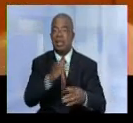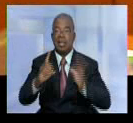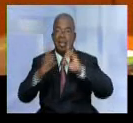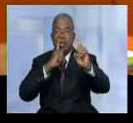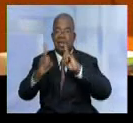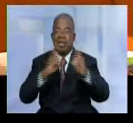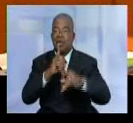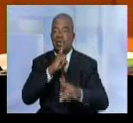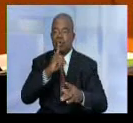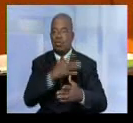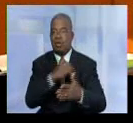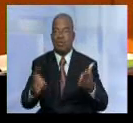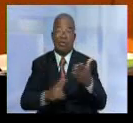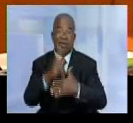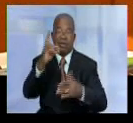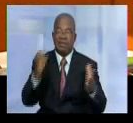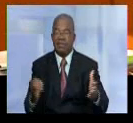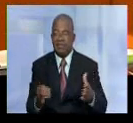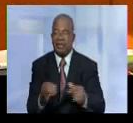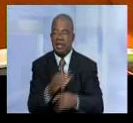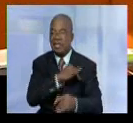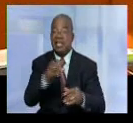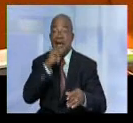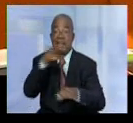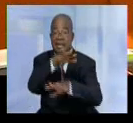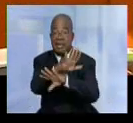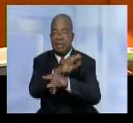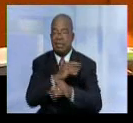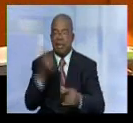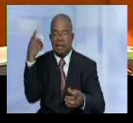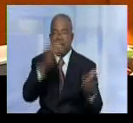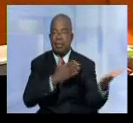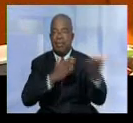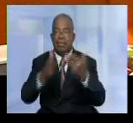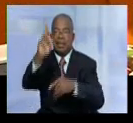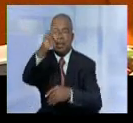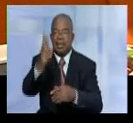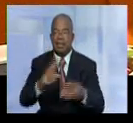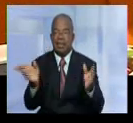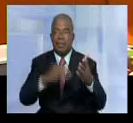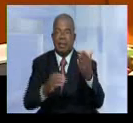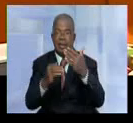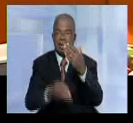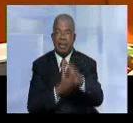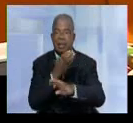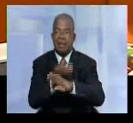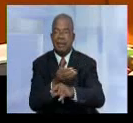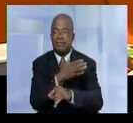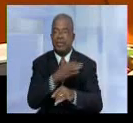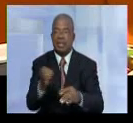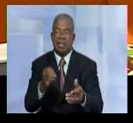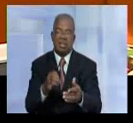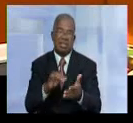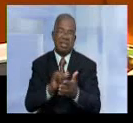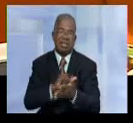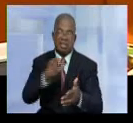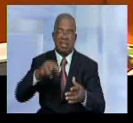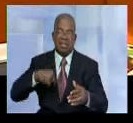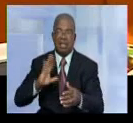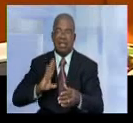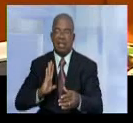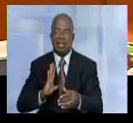soient les plus ouverts possibles afin d'apporter des réponses concrètes aux attentes de nos